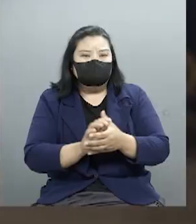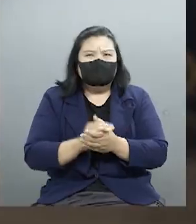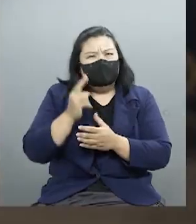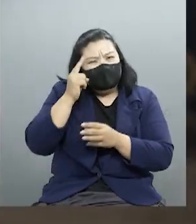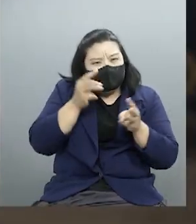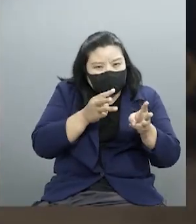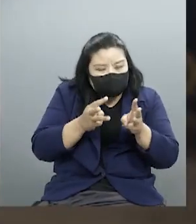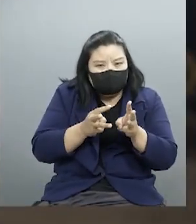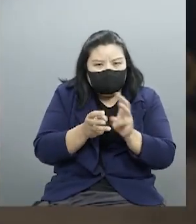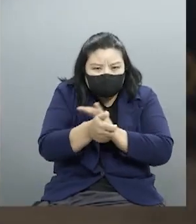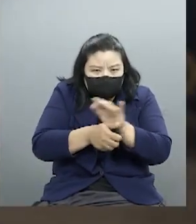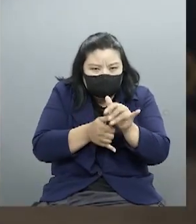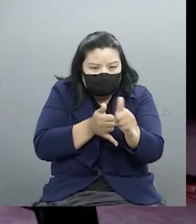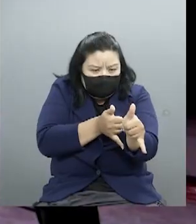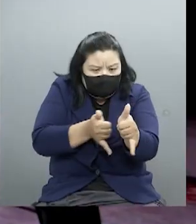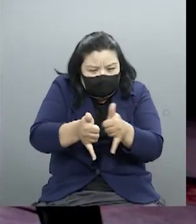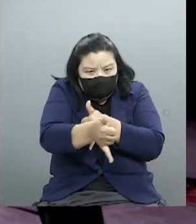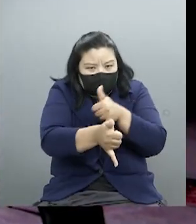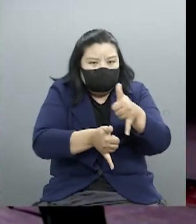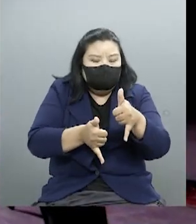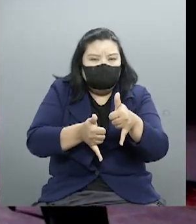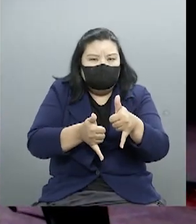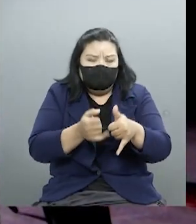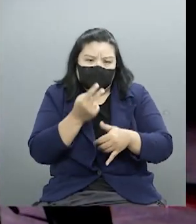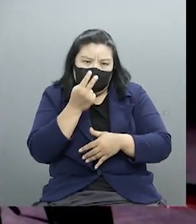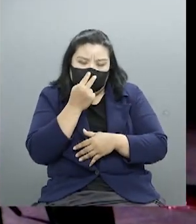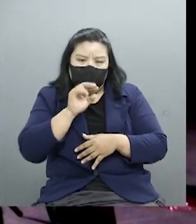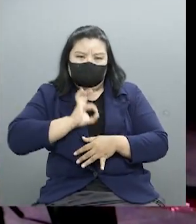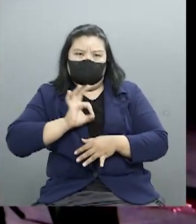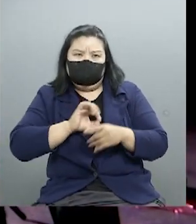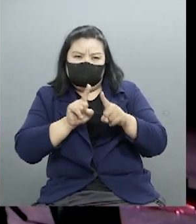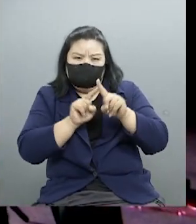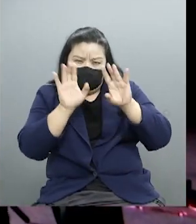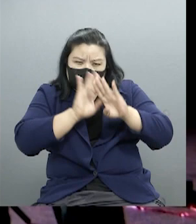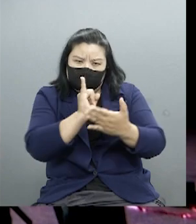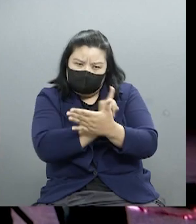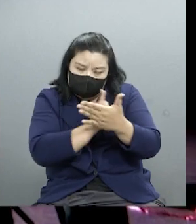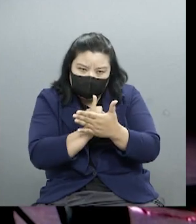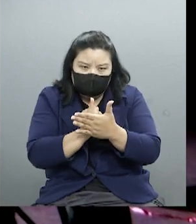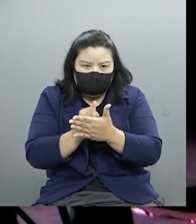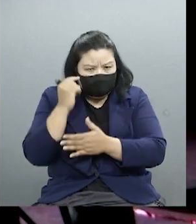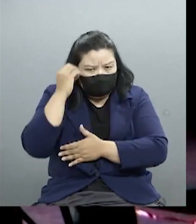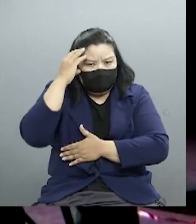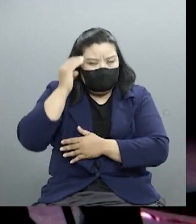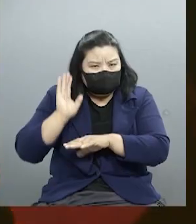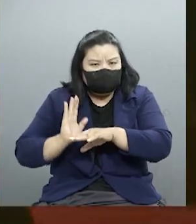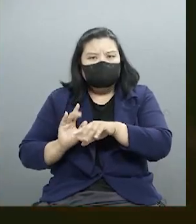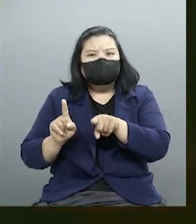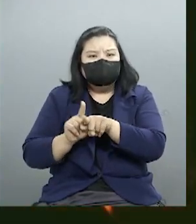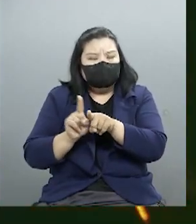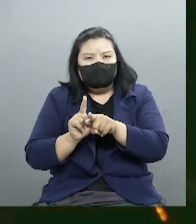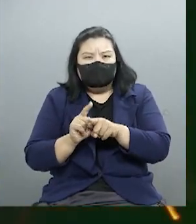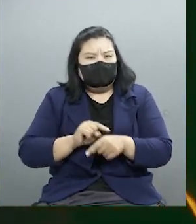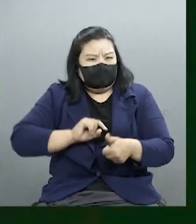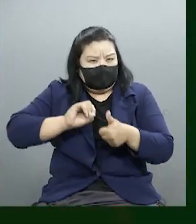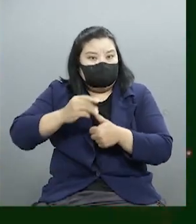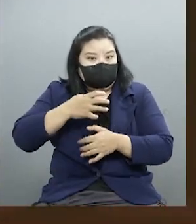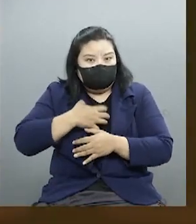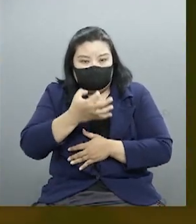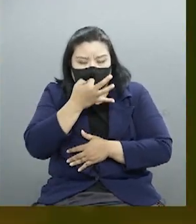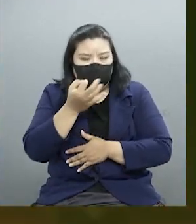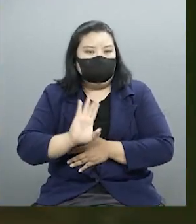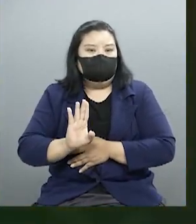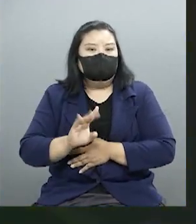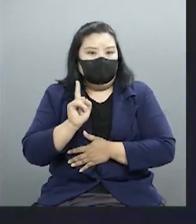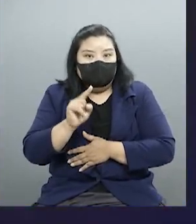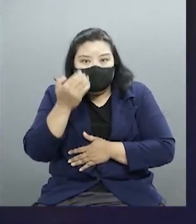เราต้องเล่นเทคนิคเล่นเงาเล่นแสงดูแล้วเป็นศิลปะดูแล้วเป็นให้ความรู้ดูแล้วไม่เป็นการชี้นำ จนในที่สุดก็ใช้ช่